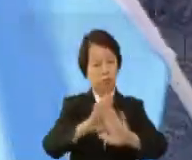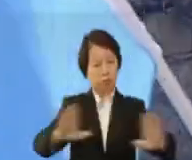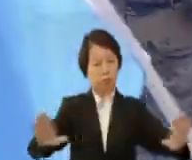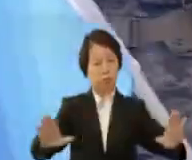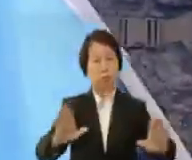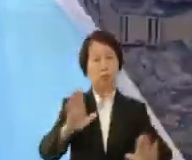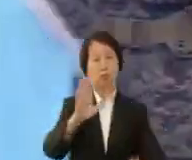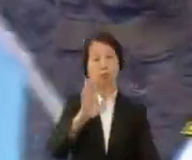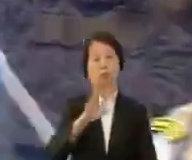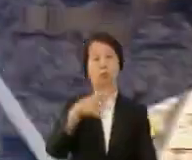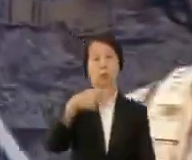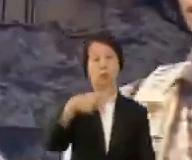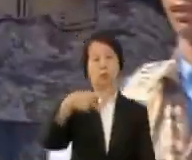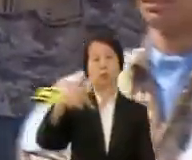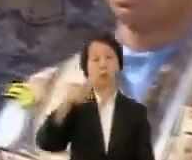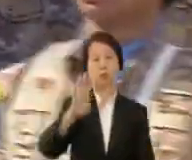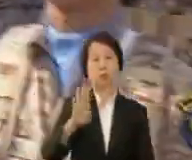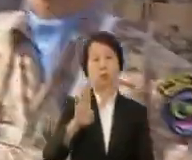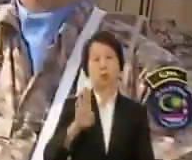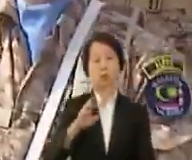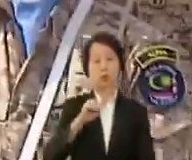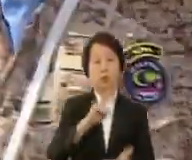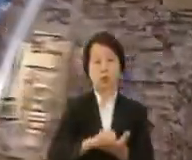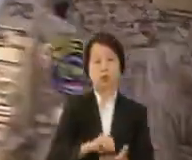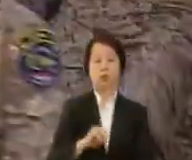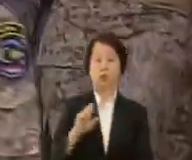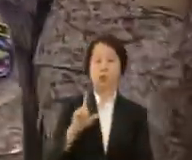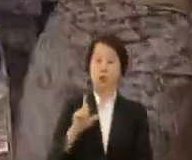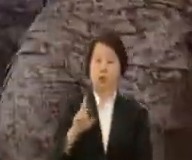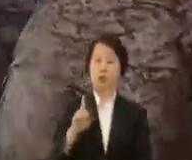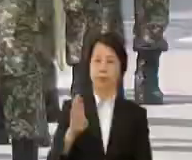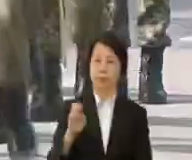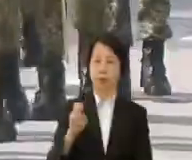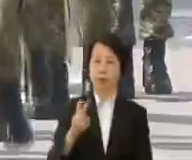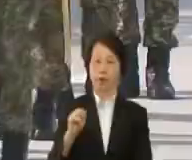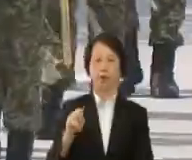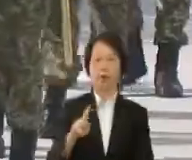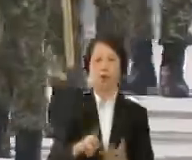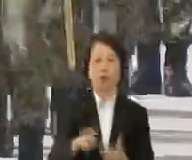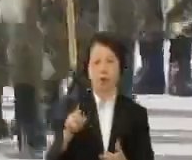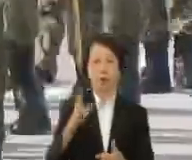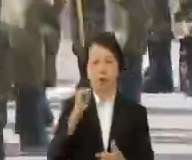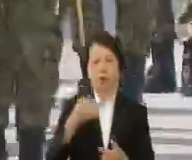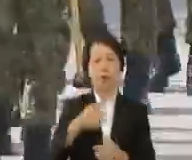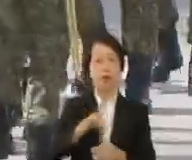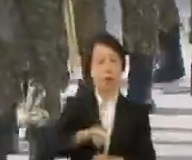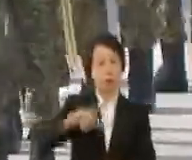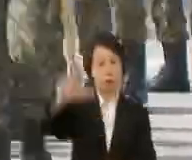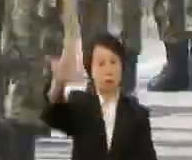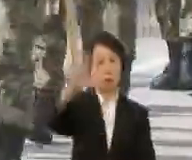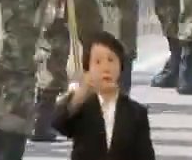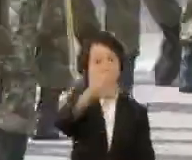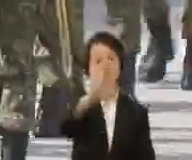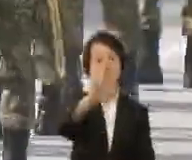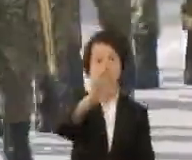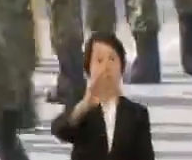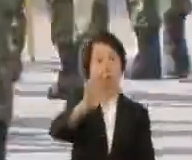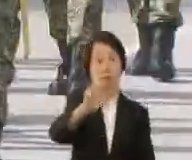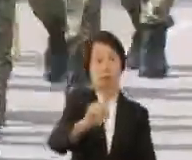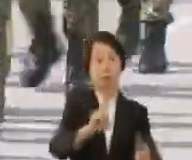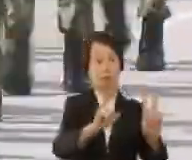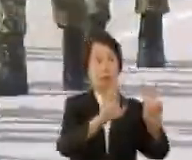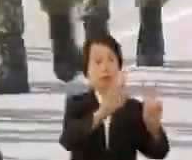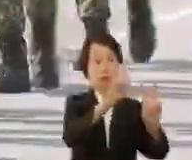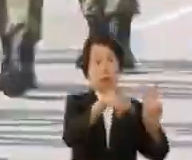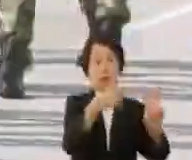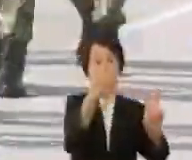pertubuhan bangsa-bangsa bersatu di Lubnan, UNIFIL. Kontingen ini akan berlepas ke Lubnan pada 27